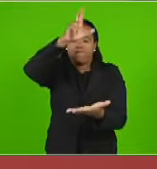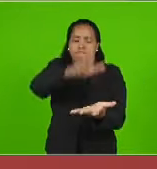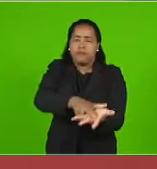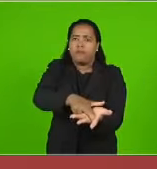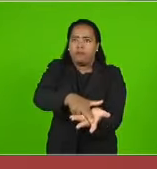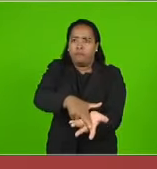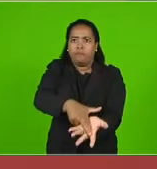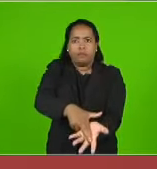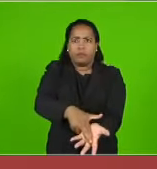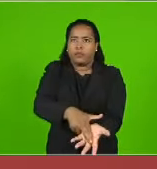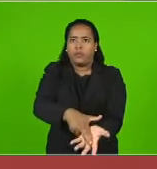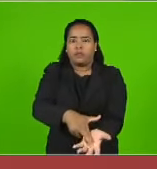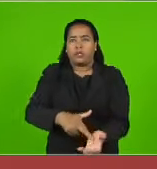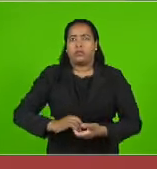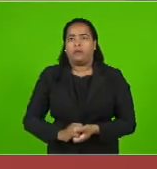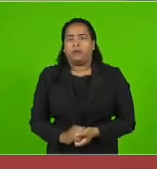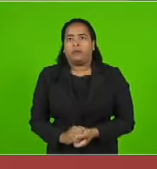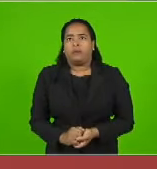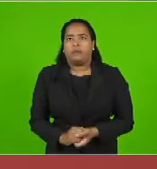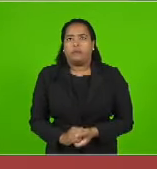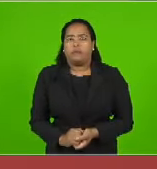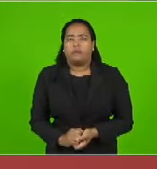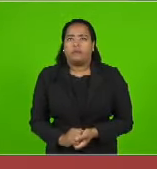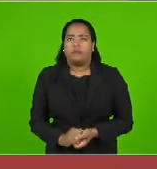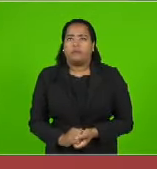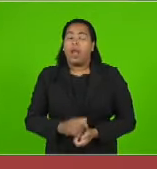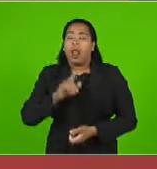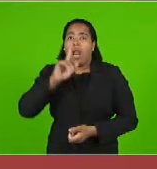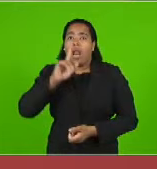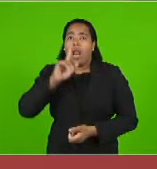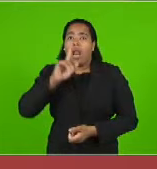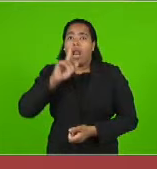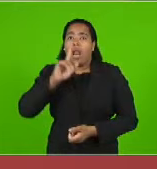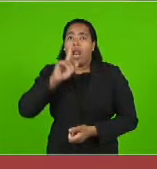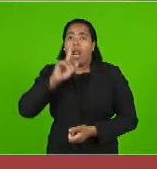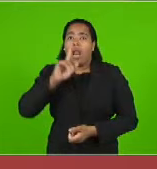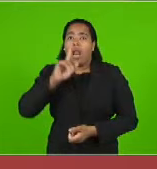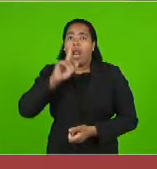весь мир. Даже в Италии уже